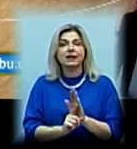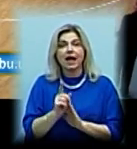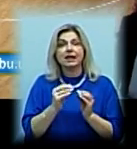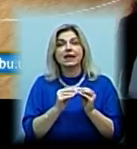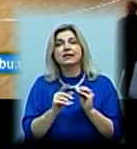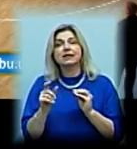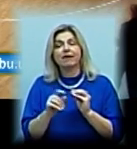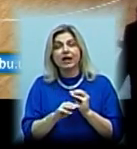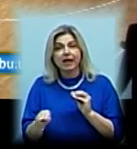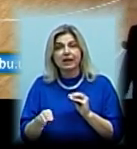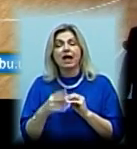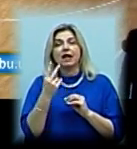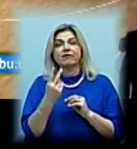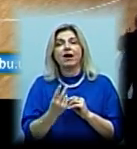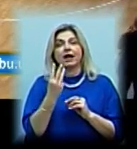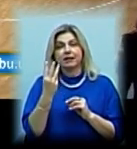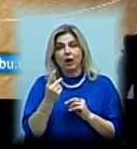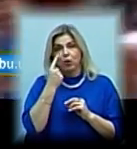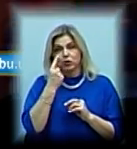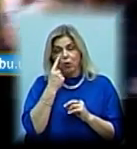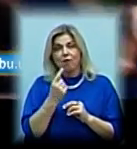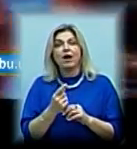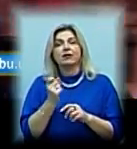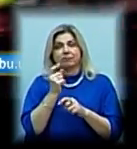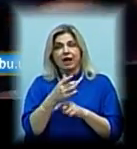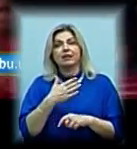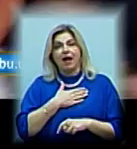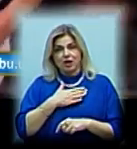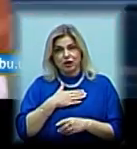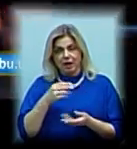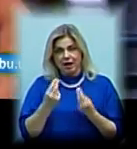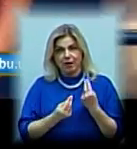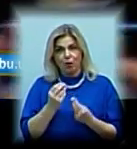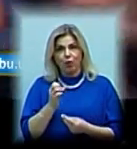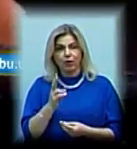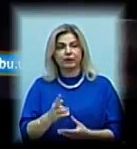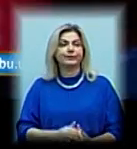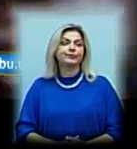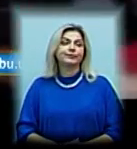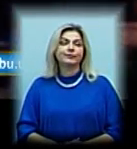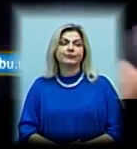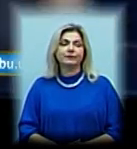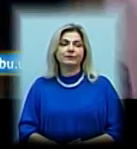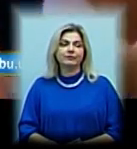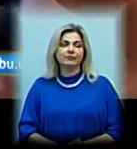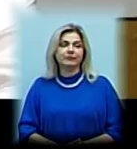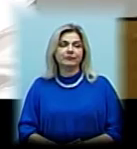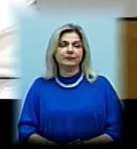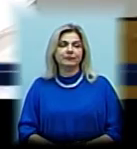10-хвилинку. 2 3-очкових закинув Віталій Зотов. На перерву команди пішли за рахунку 25-16 на користь